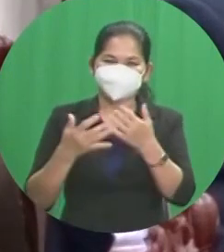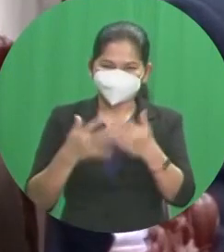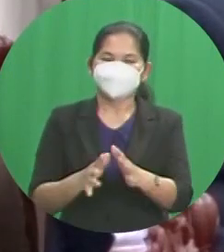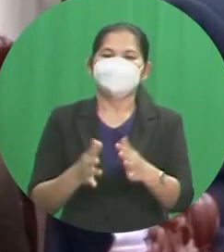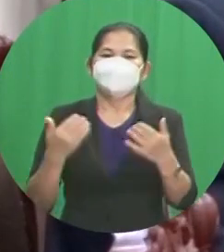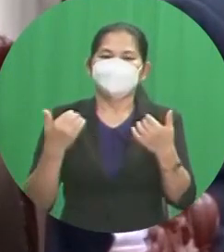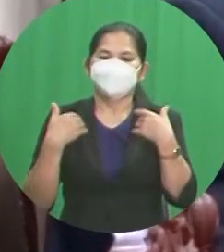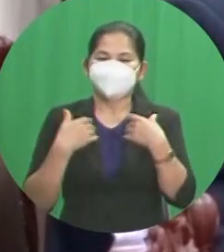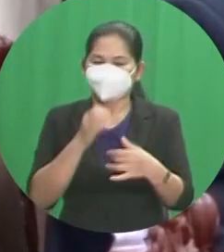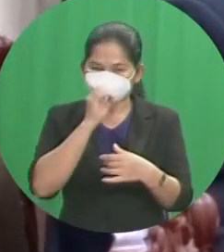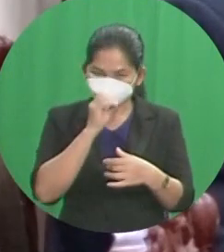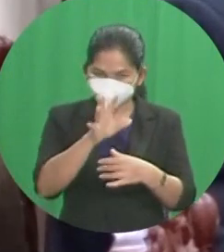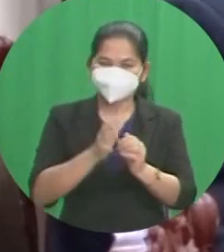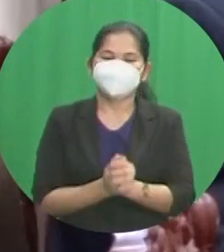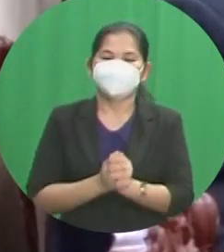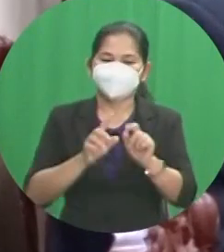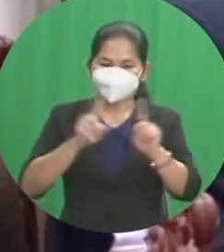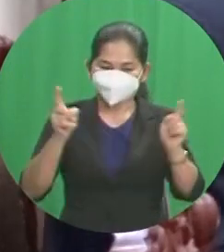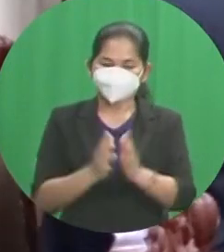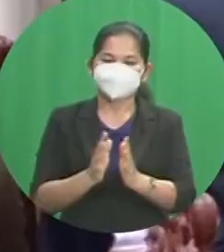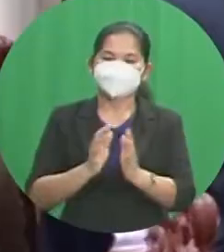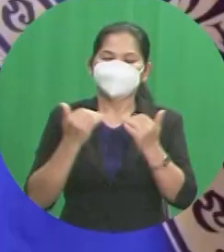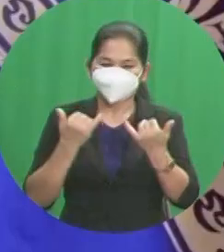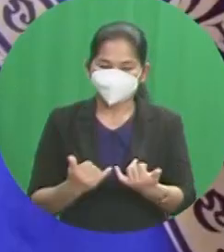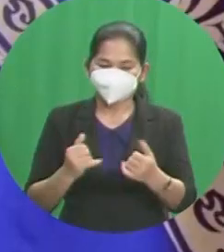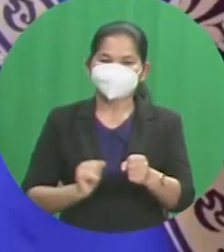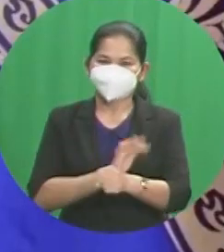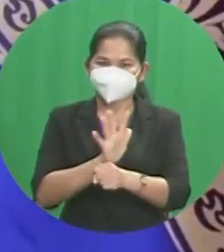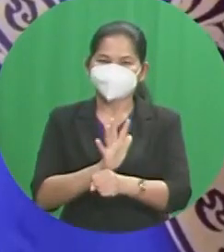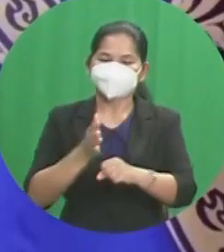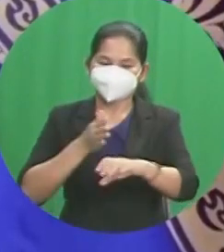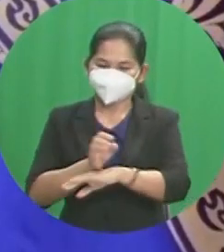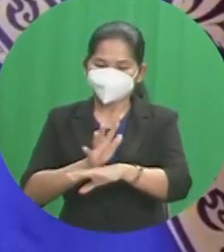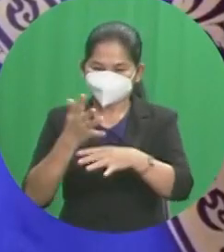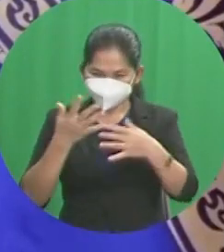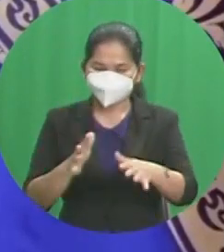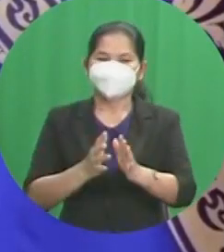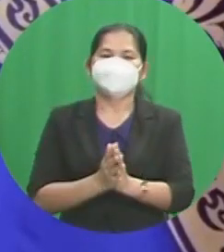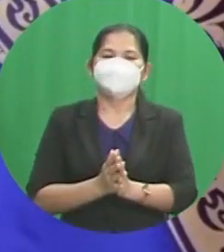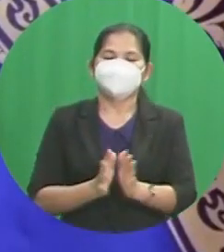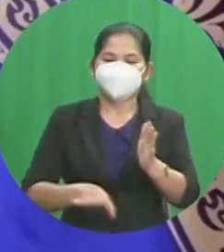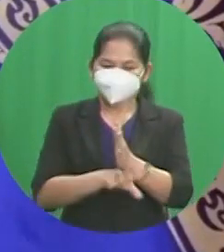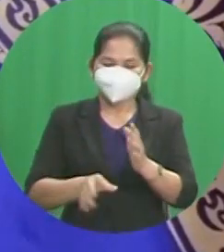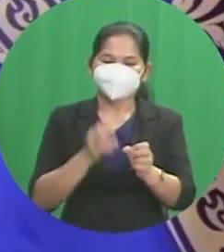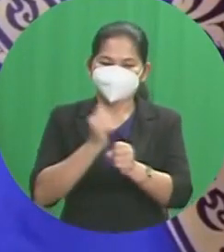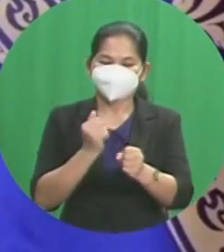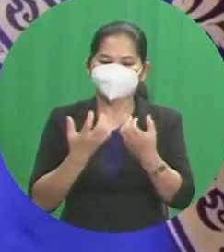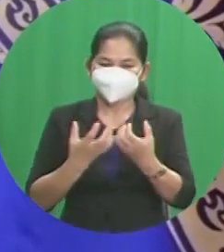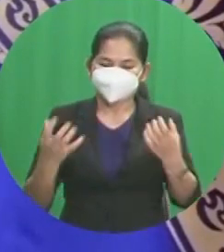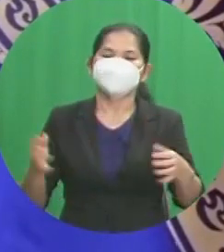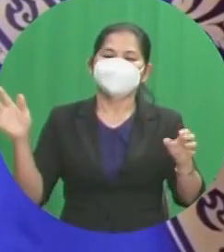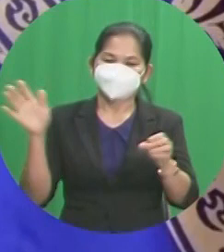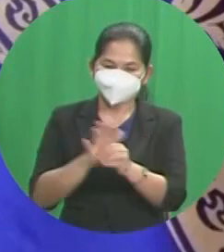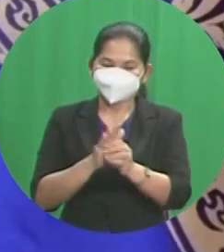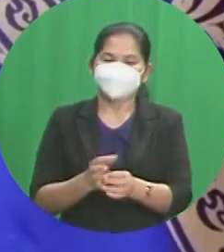សាទបានមានប្រសាសន៍ថាទោះបីជាស្ថិតក្នុងវិបត្តិនៃការរាតត្បាតនៃជំងឺ COVID-19 កម្ពុជាមានស្បៀងអាហារគ្រប់គ្រា